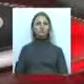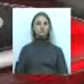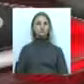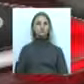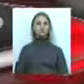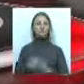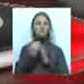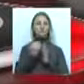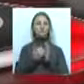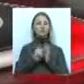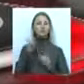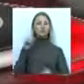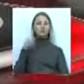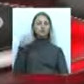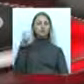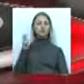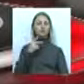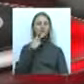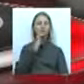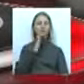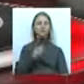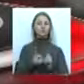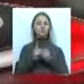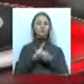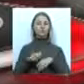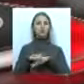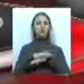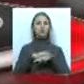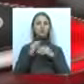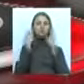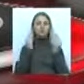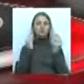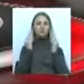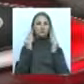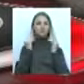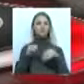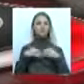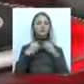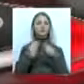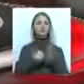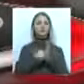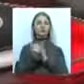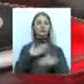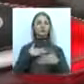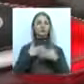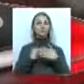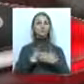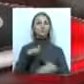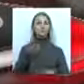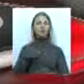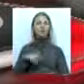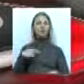Елбасының болашаққа бағдар рухани жаңғыру атты мақаласы болашақтың тізгінін ұстар ел тұтқасы жастардың отанға туған тілге деген